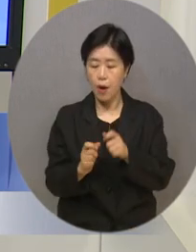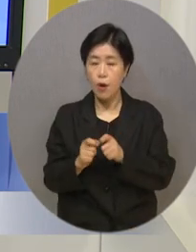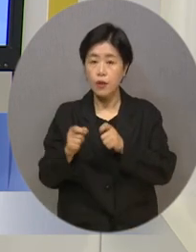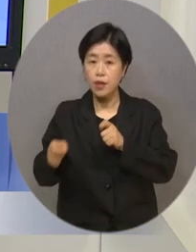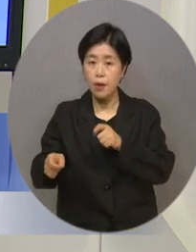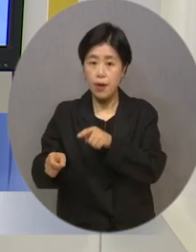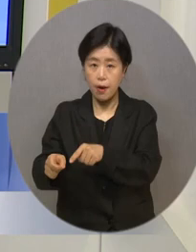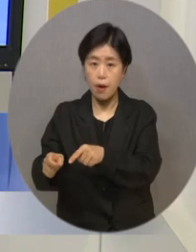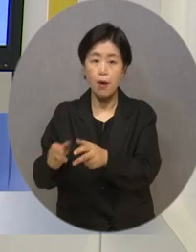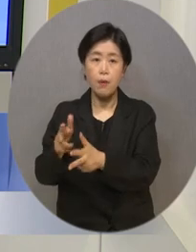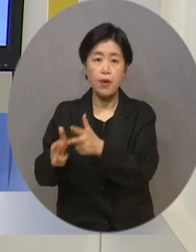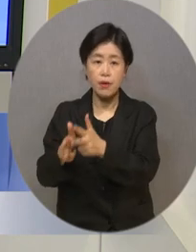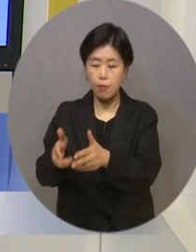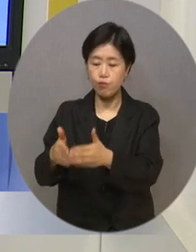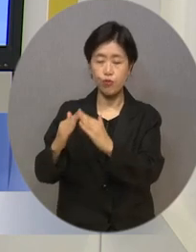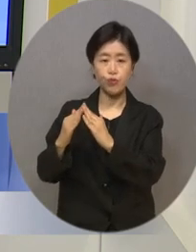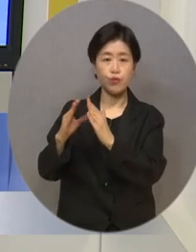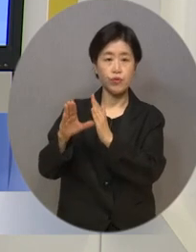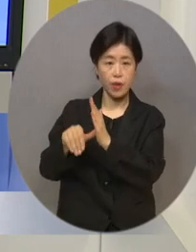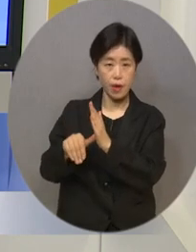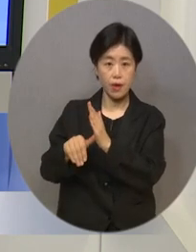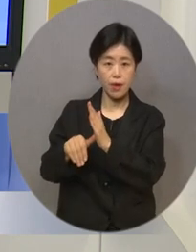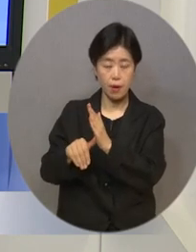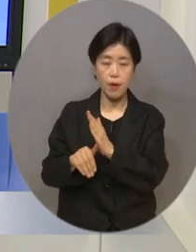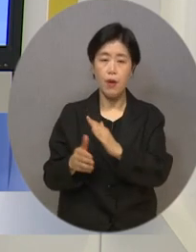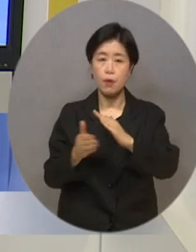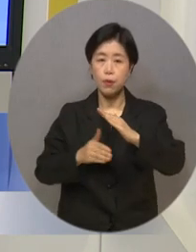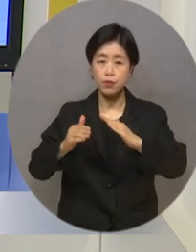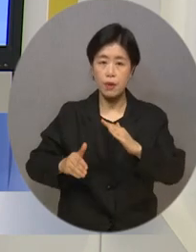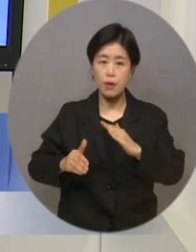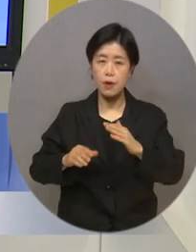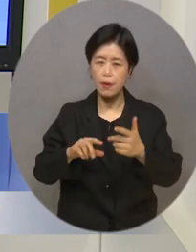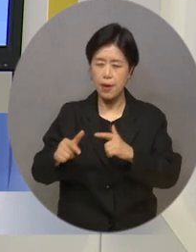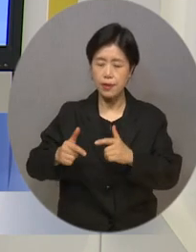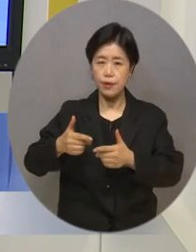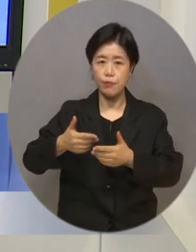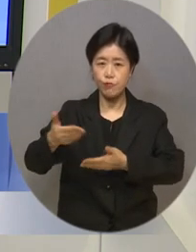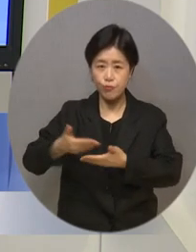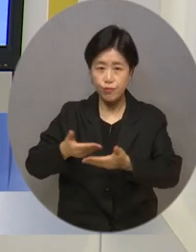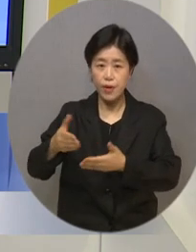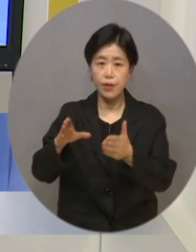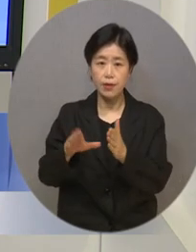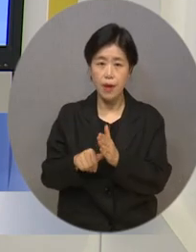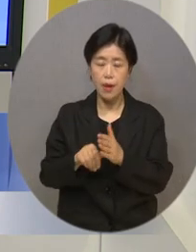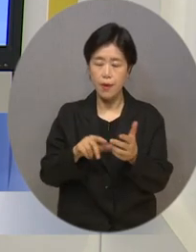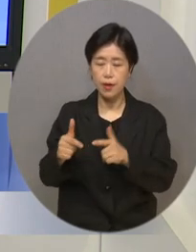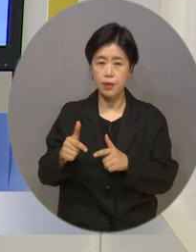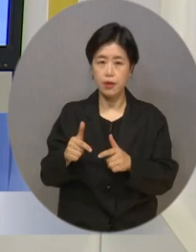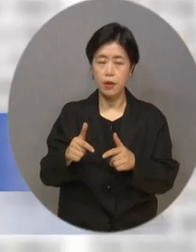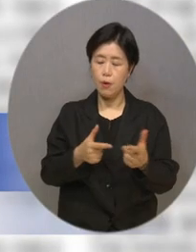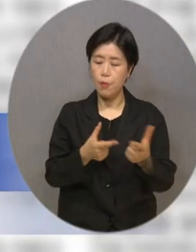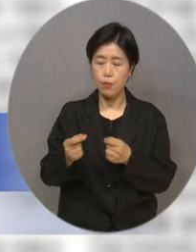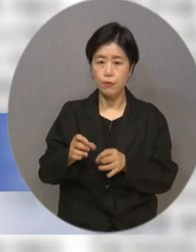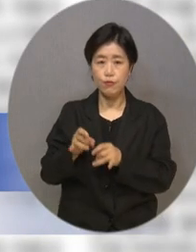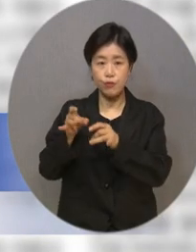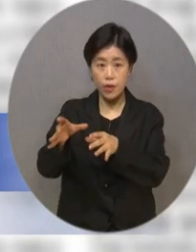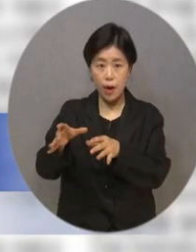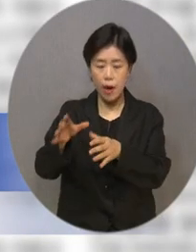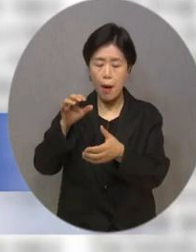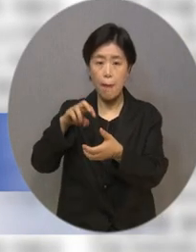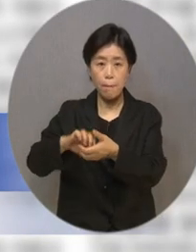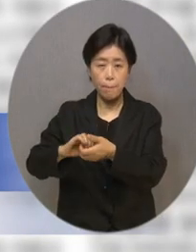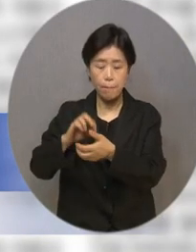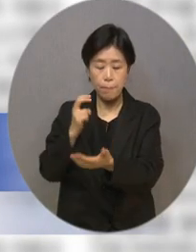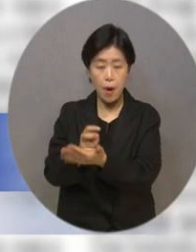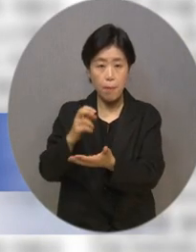표준사업장 설립 운영 시 공정거래법상 공동출자 제안을 일부 완화하기로 했습니다 이에